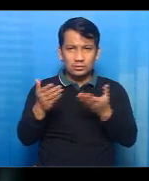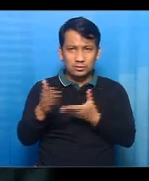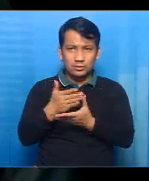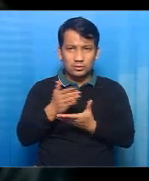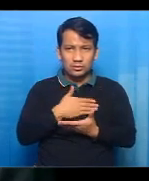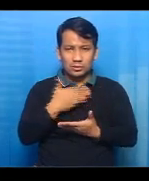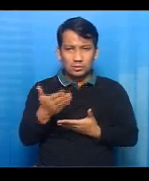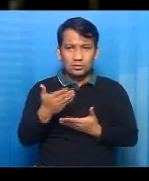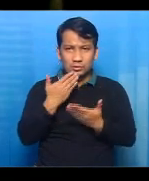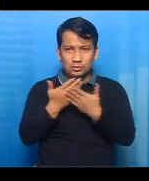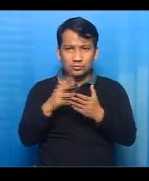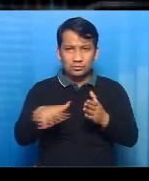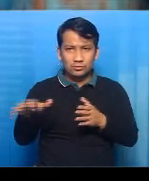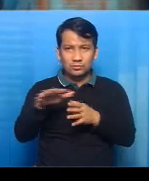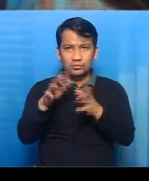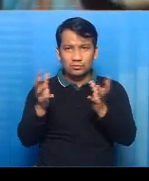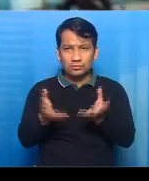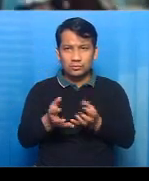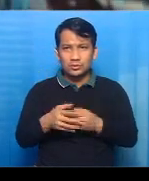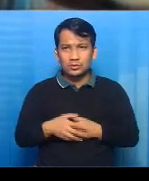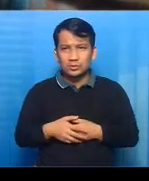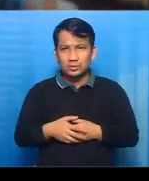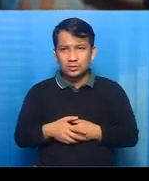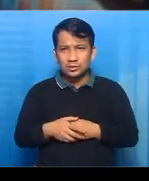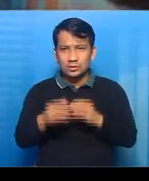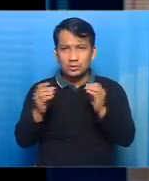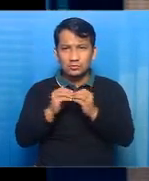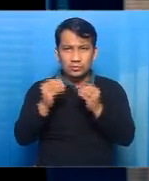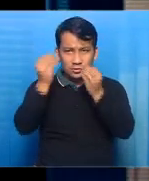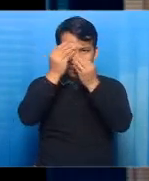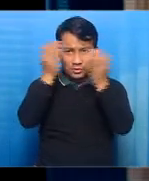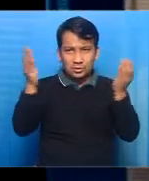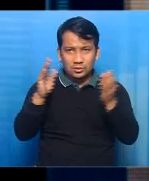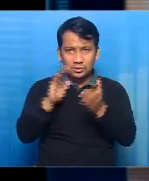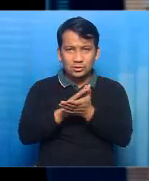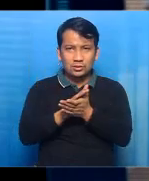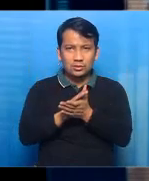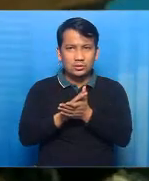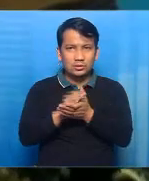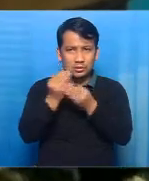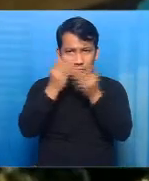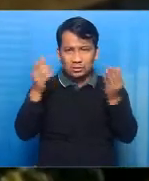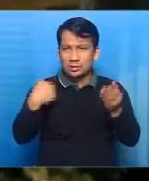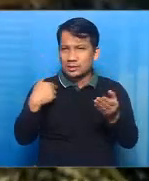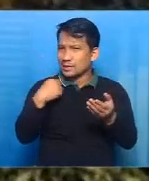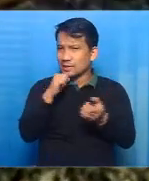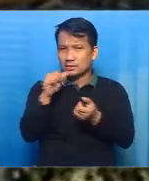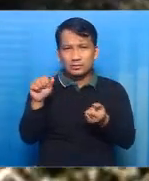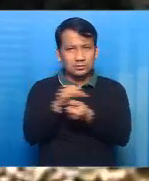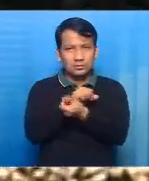kapwa at sa buong mundo. Share more knowledge to build and not to destroy.